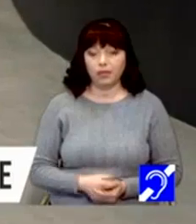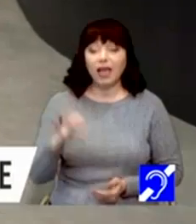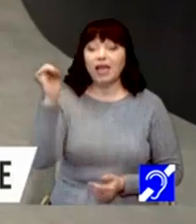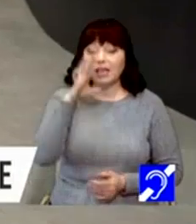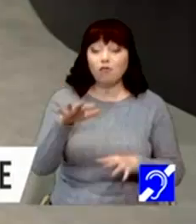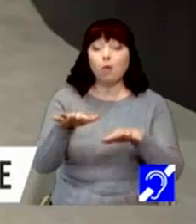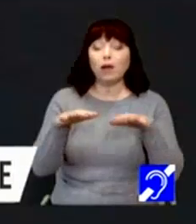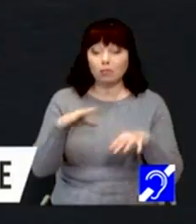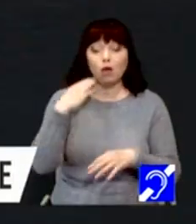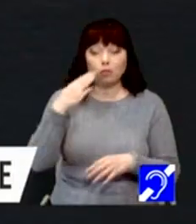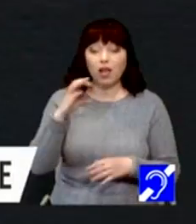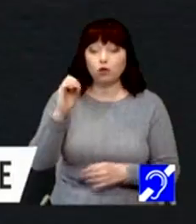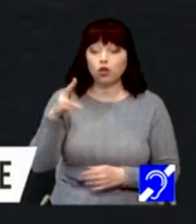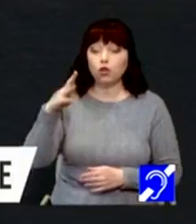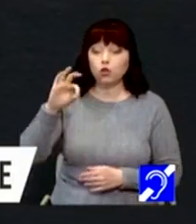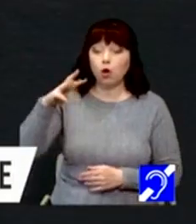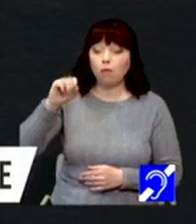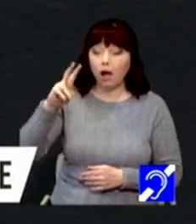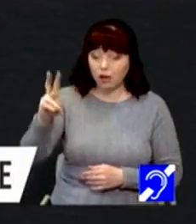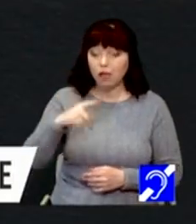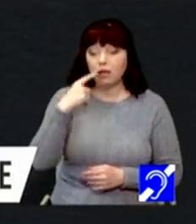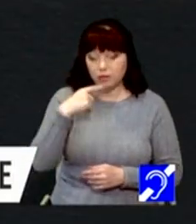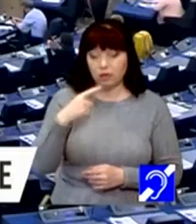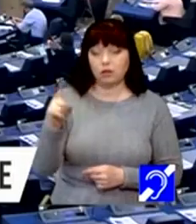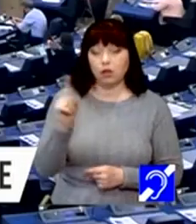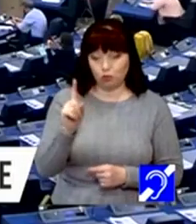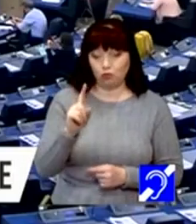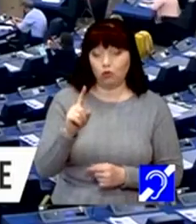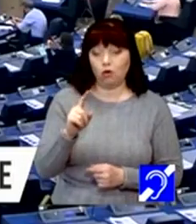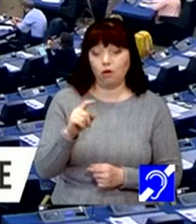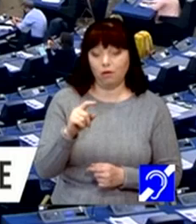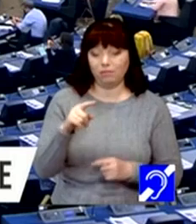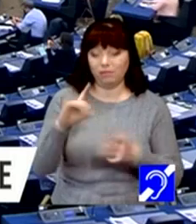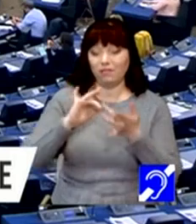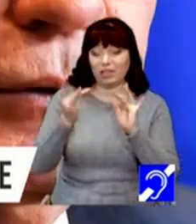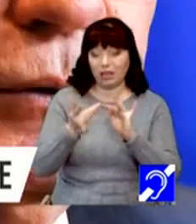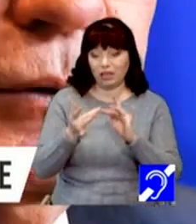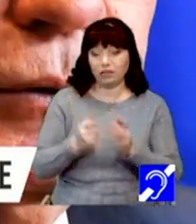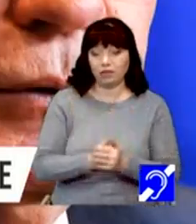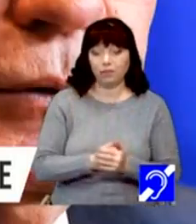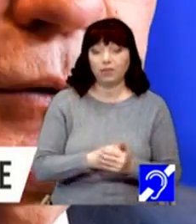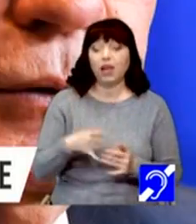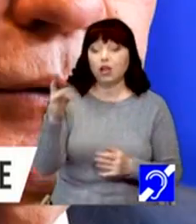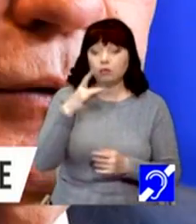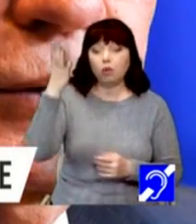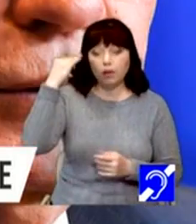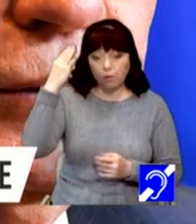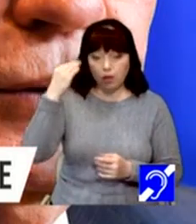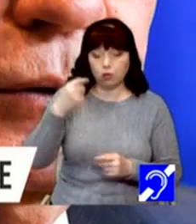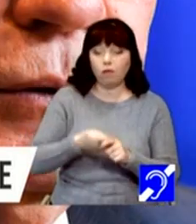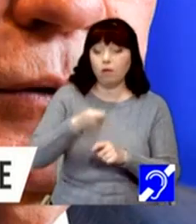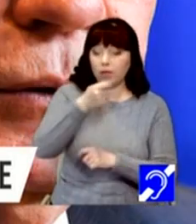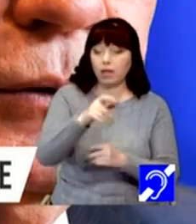europarlamentarul român Eugen tomac a publicat răspunsul șefului diplomației europene pe o rețea socială Republica Moldova